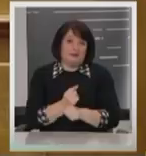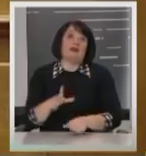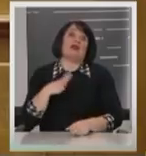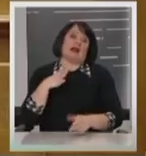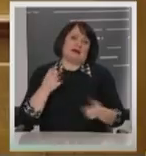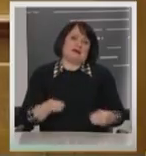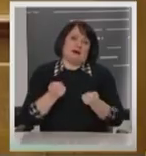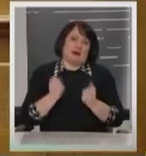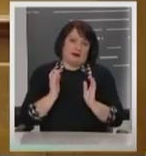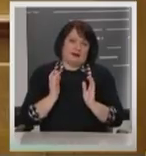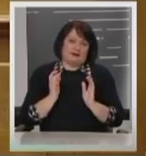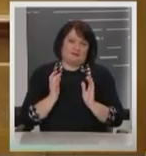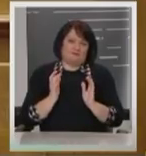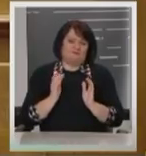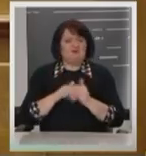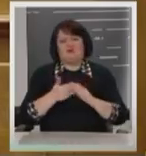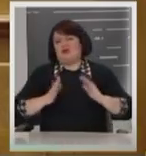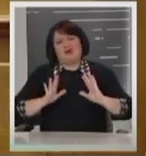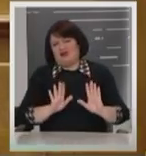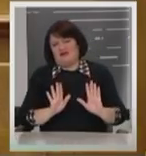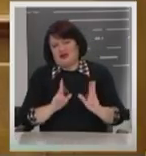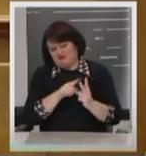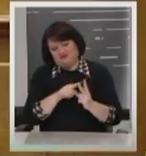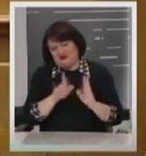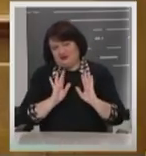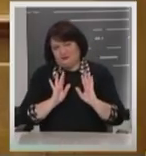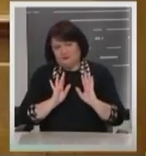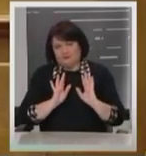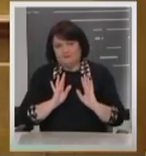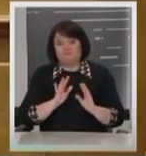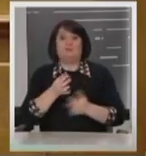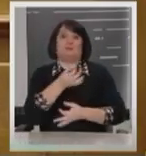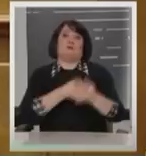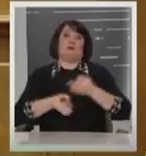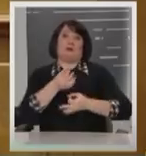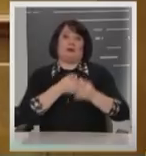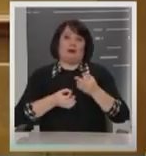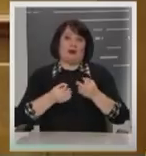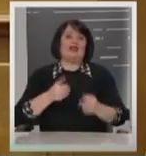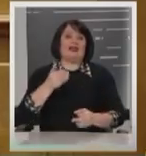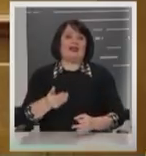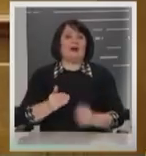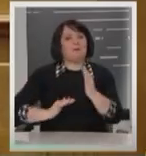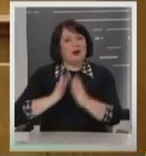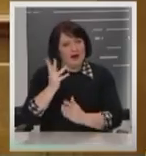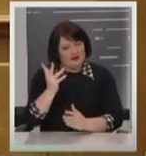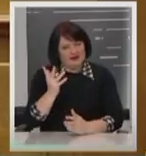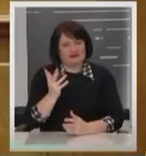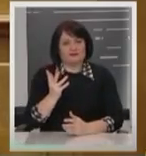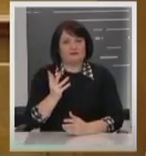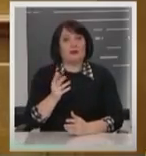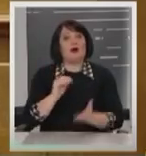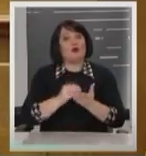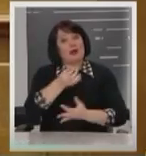θέλατε να κάνετε. Μου είναι αδιάφορο τι ισχύει από τα δύο. Θα μας μιλήσετε για ανάπτυξη. Θα